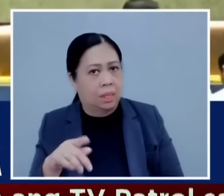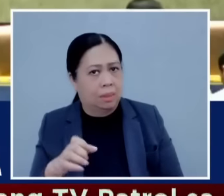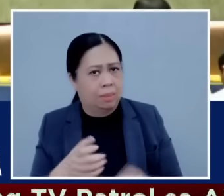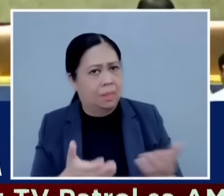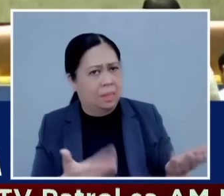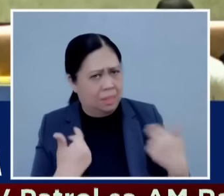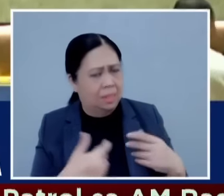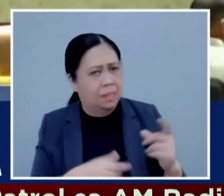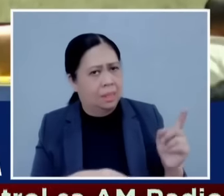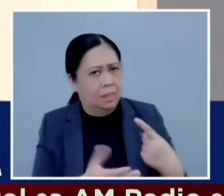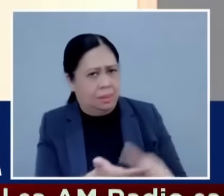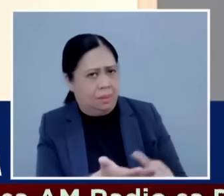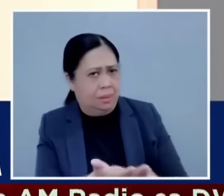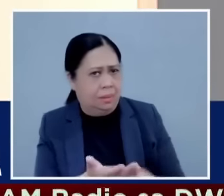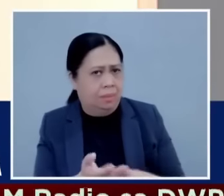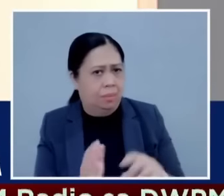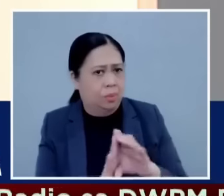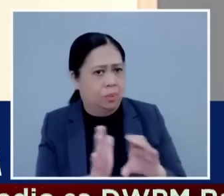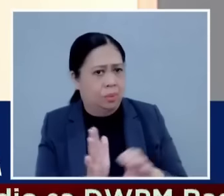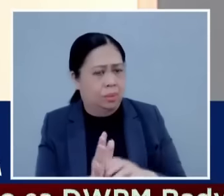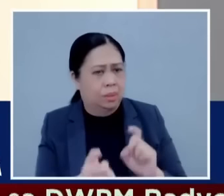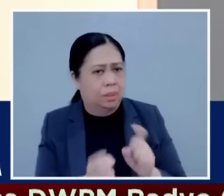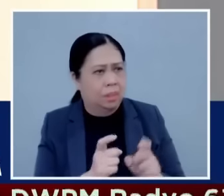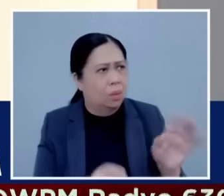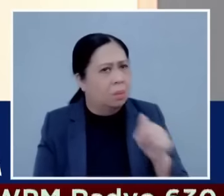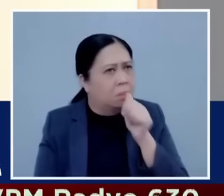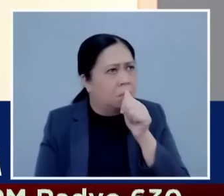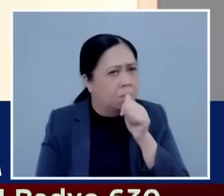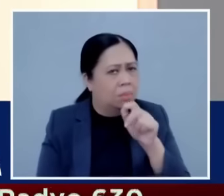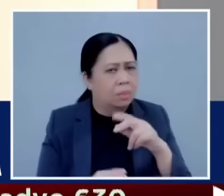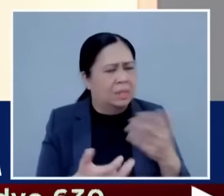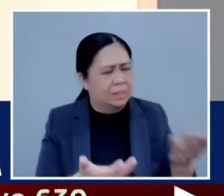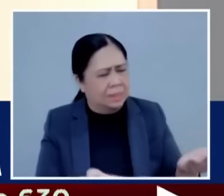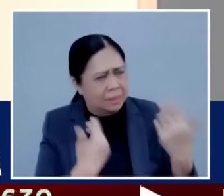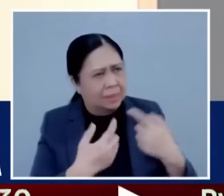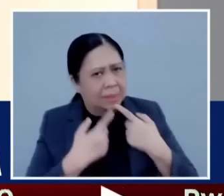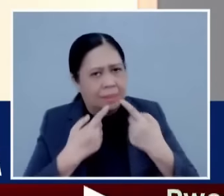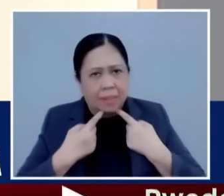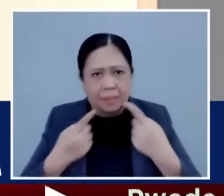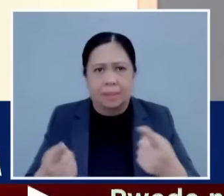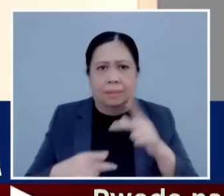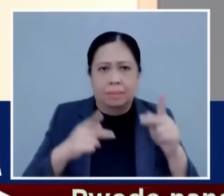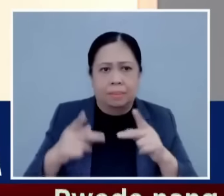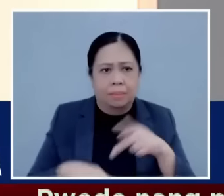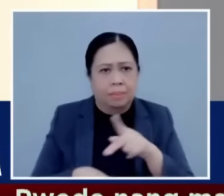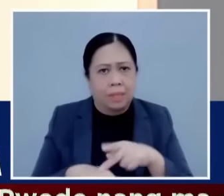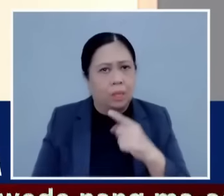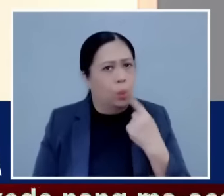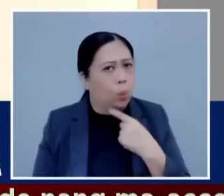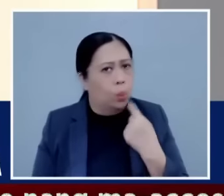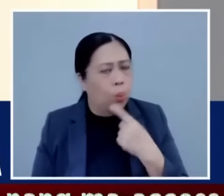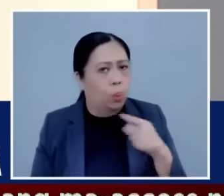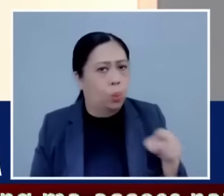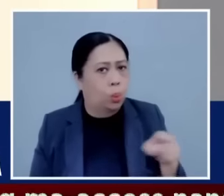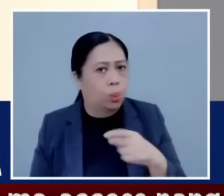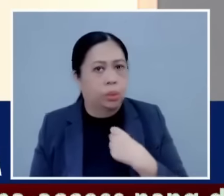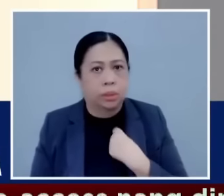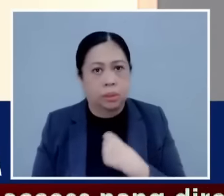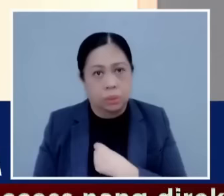baraha pagdating sa tsa-tsa. Huwag po tayo magtago. Sabihin natin sa buong Pilipinas, sino yung mga